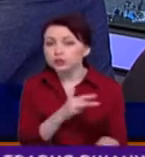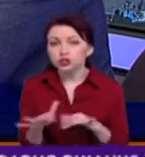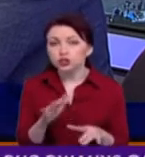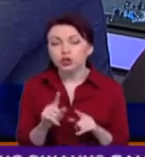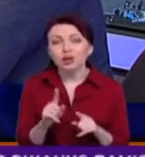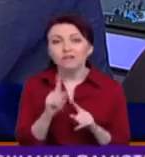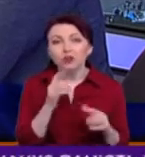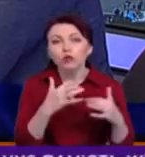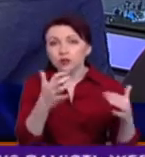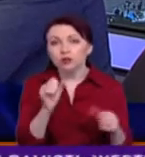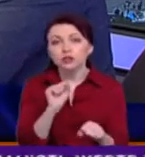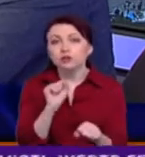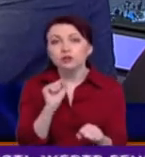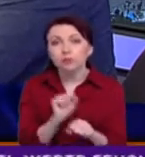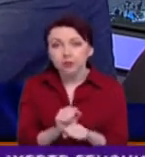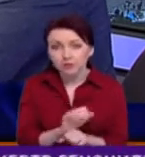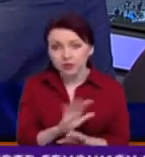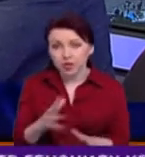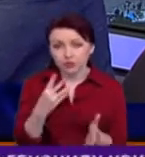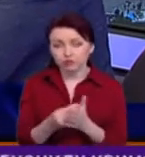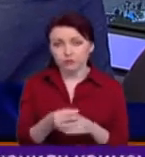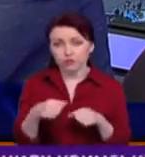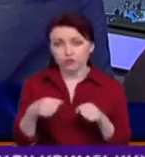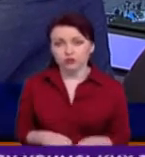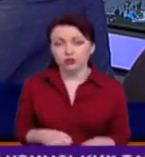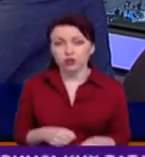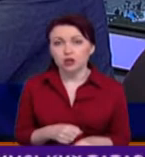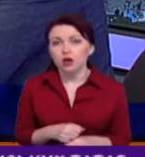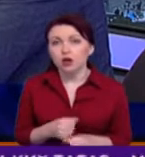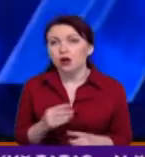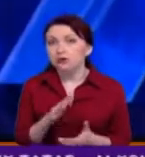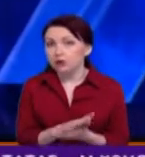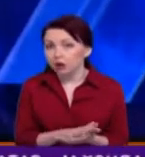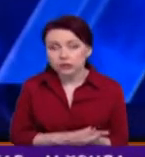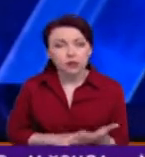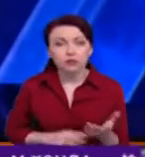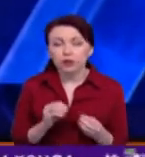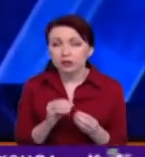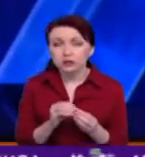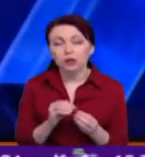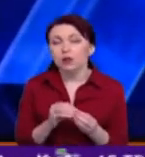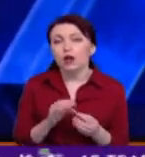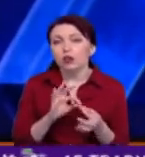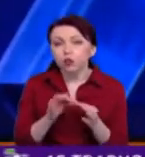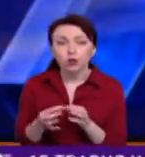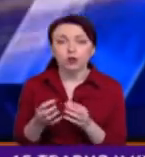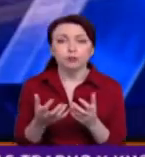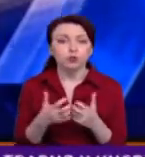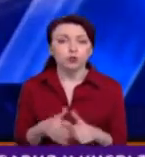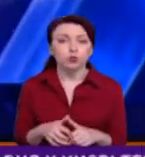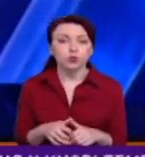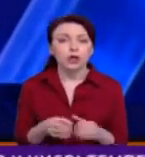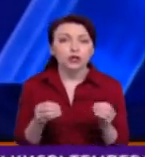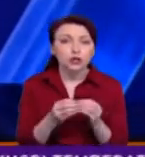свої повноваження не припиняє, коли відбулися вибори. Тому що там іде така сама логіка з такими самими підрахунками. 10 днів дається на